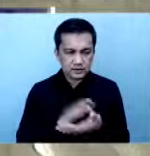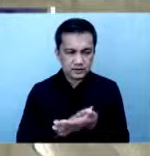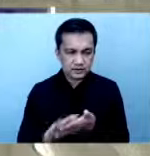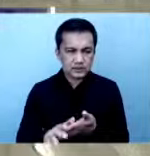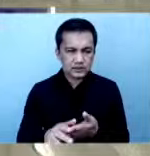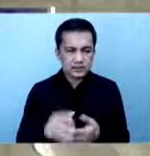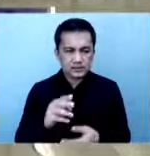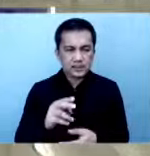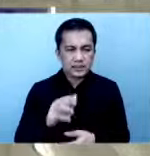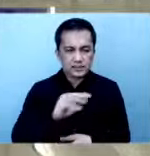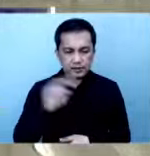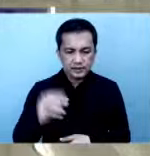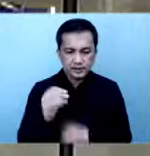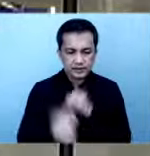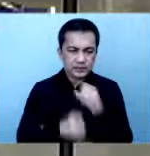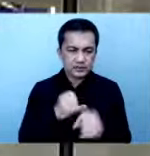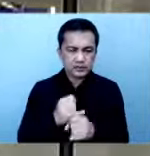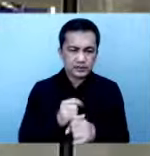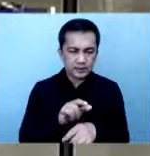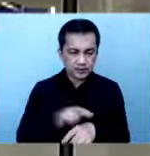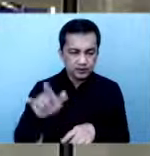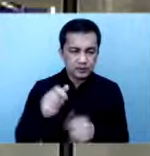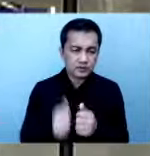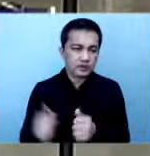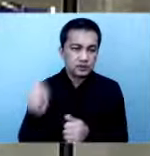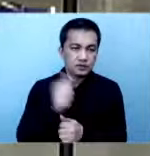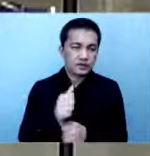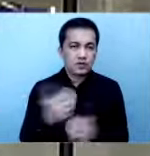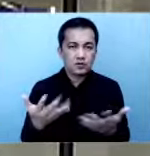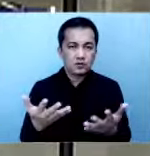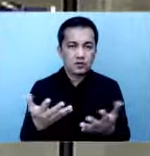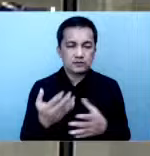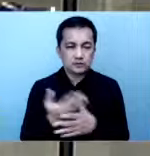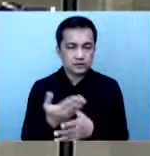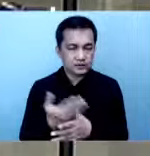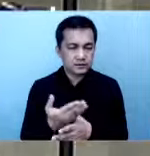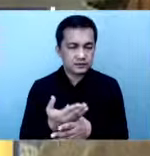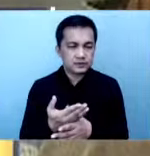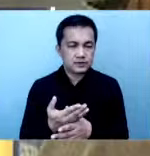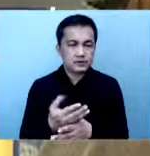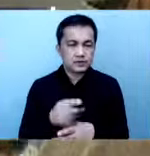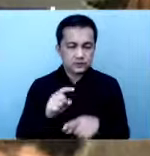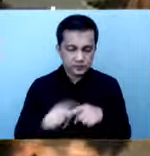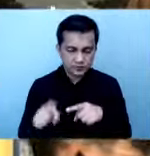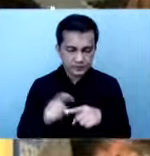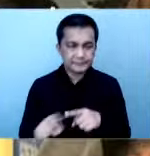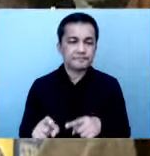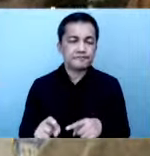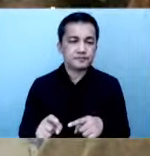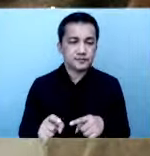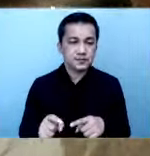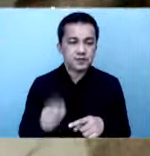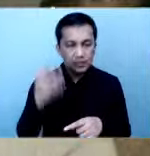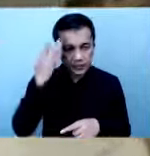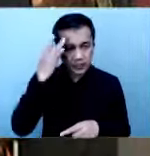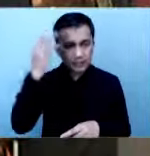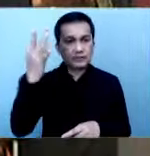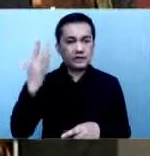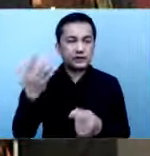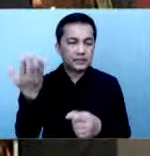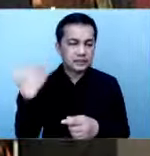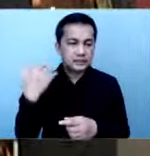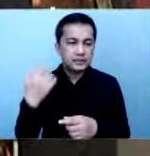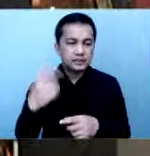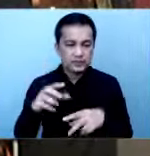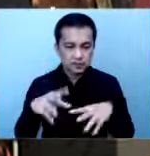Manila International Airport Authority na walang magiging aberya sa supply ng kuryente. Natuto na raw sila sa nakaraang power